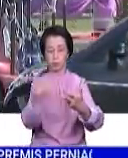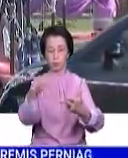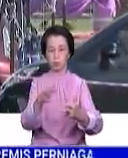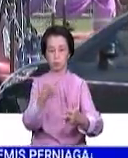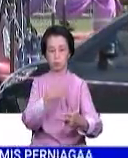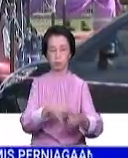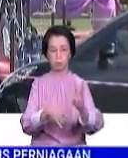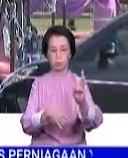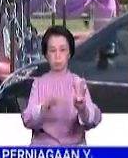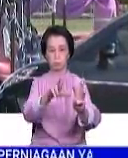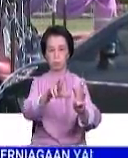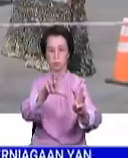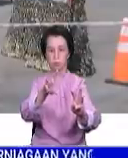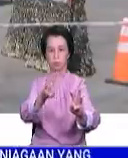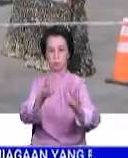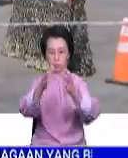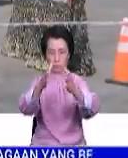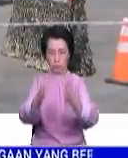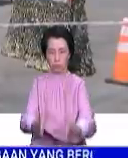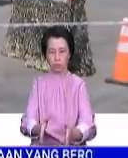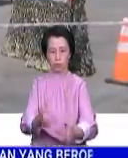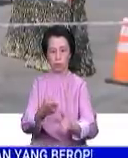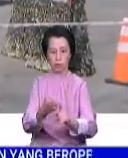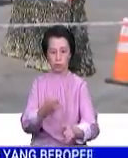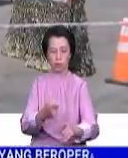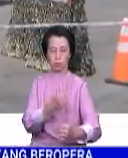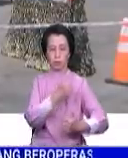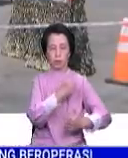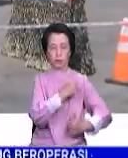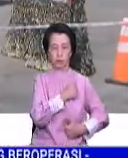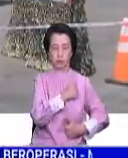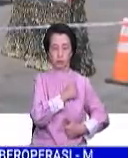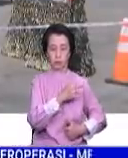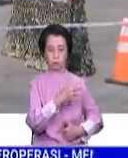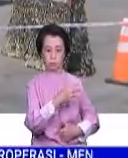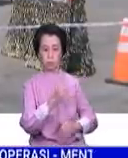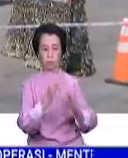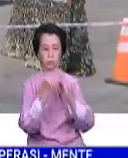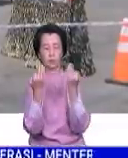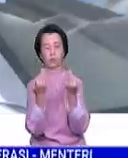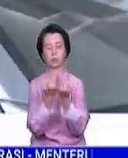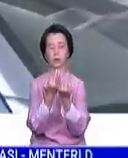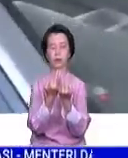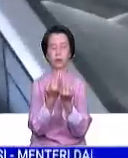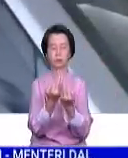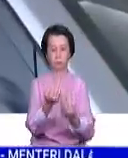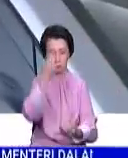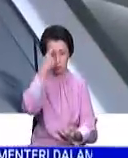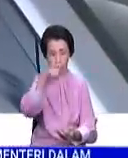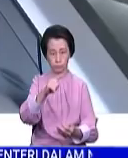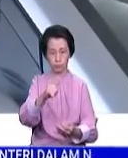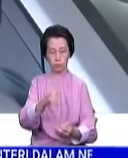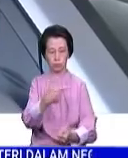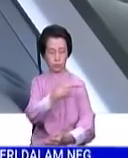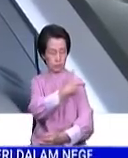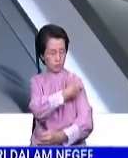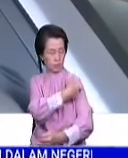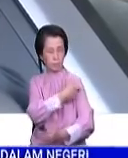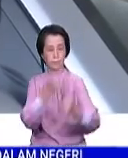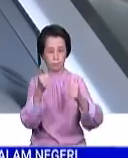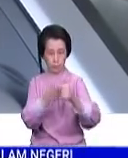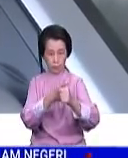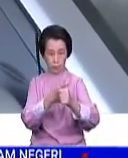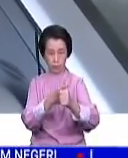menyeraikan 636 individu terdiri warga tentera dan keluarga serta kakitangan Kementerian Pertahanan untuk suntikan pertama